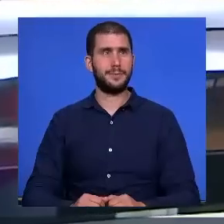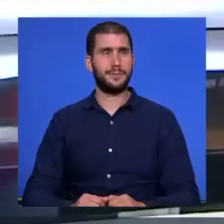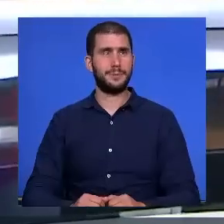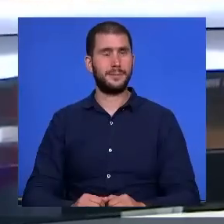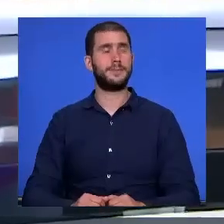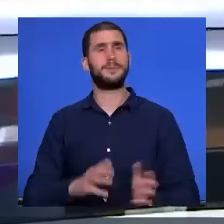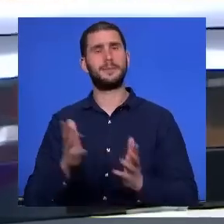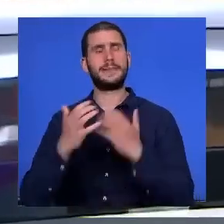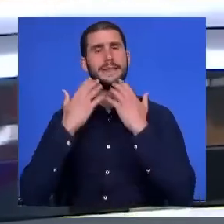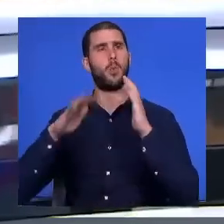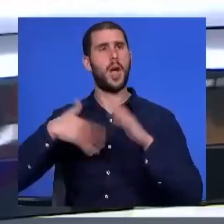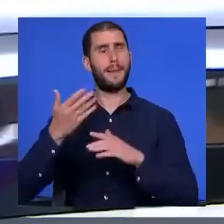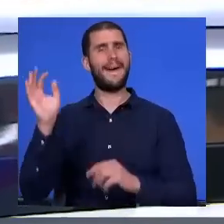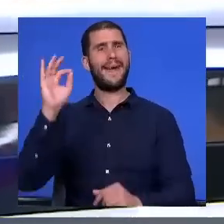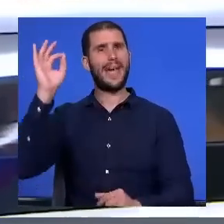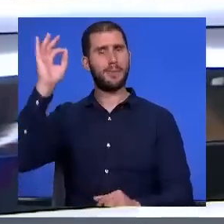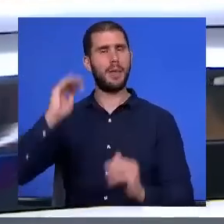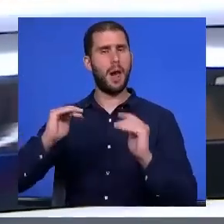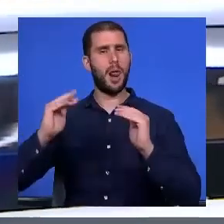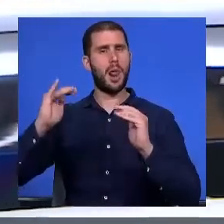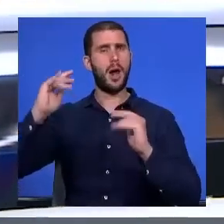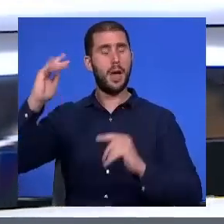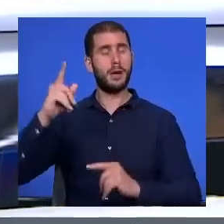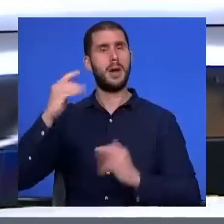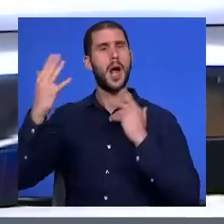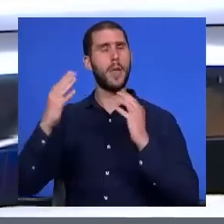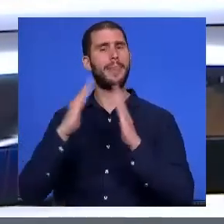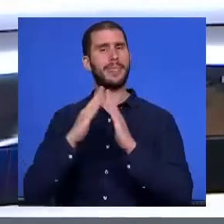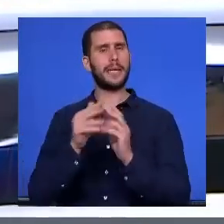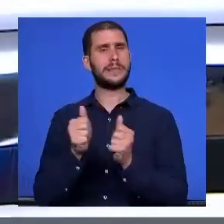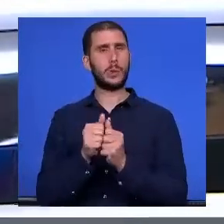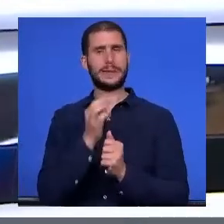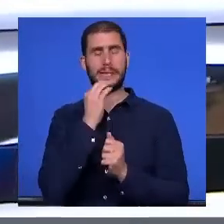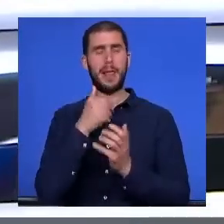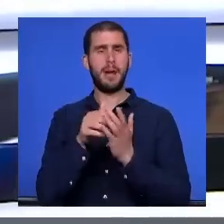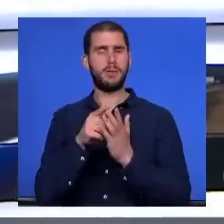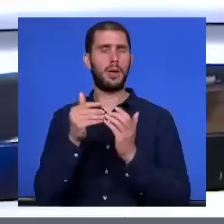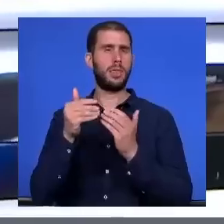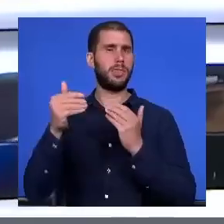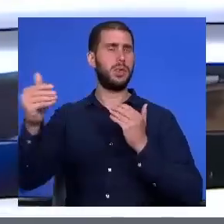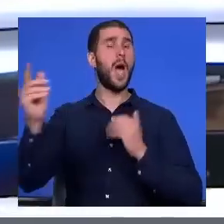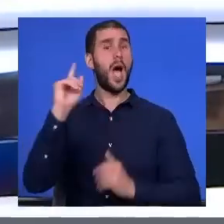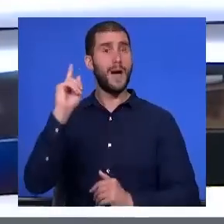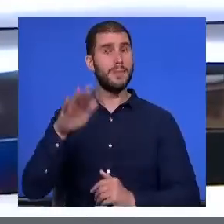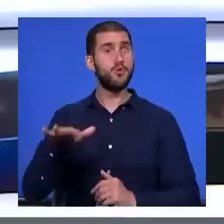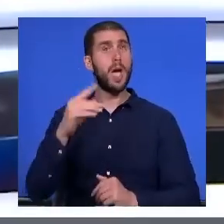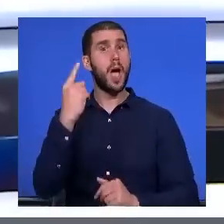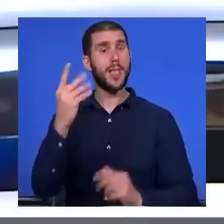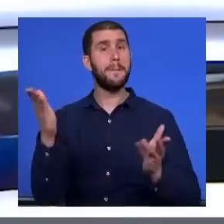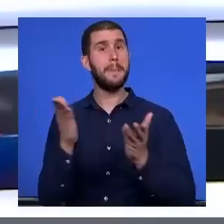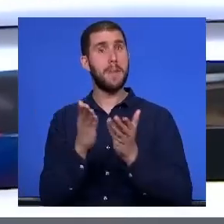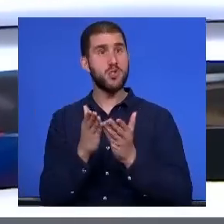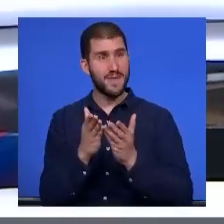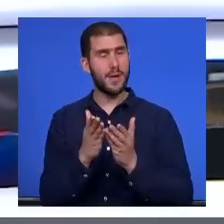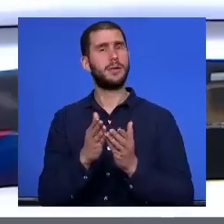ומכאן לסיפור הזה, הריבית שמטפסת גורמת לחלום הדירה של זוגות צעירים להמשיך ולהתרחק, אבל בשכונה אחת בבאר שבע